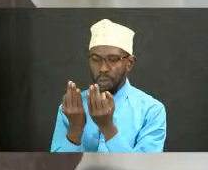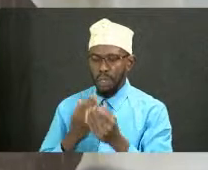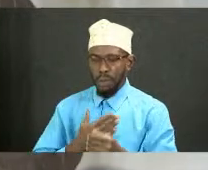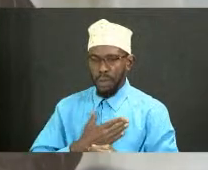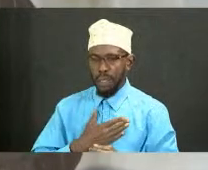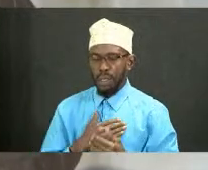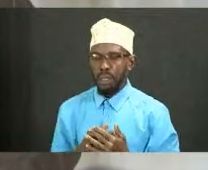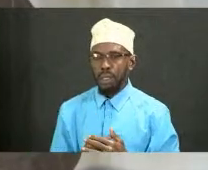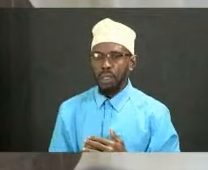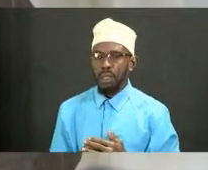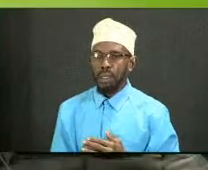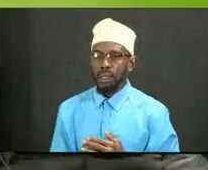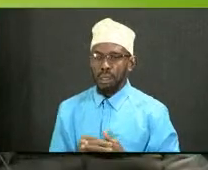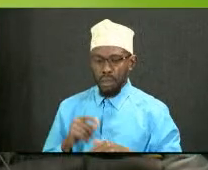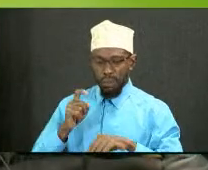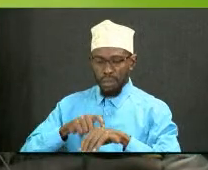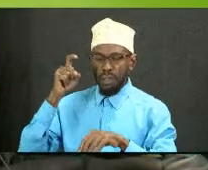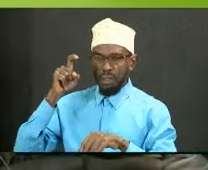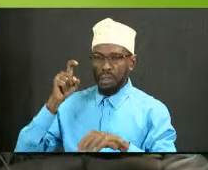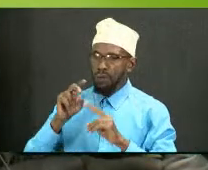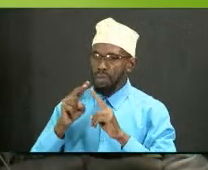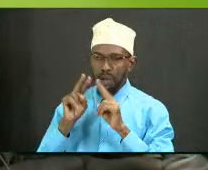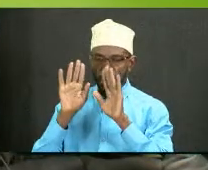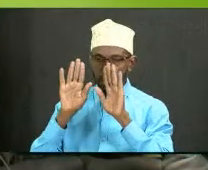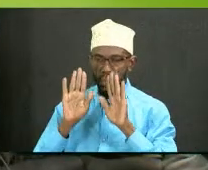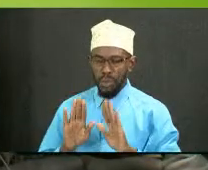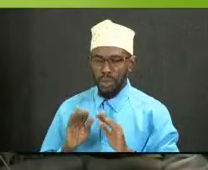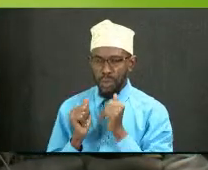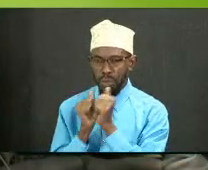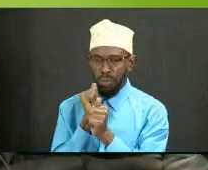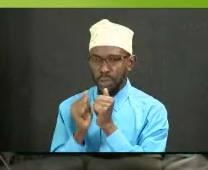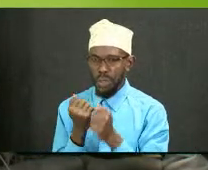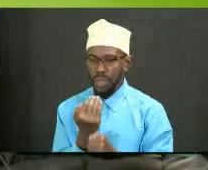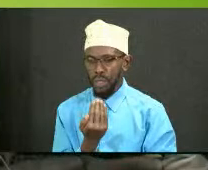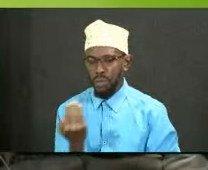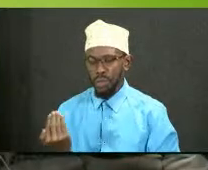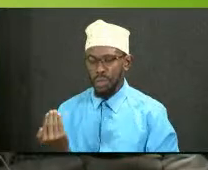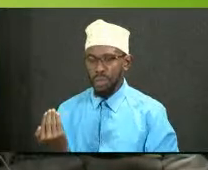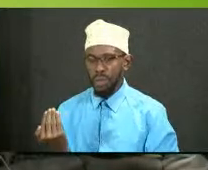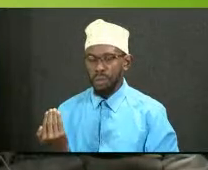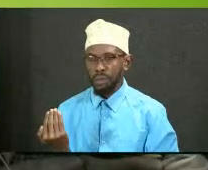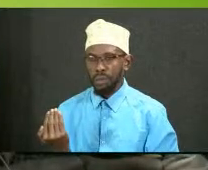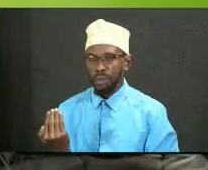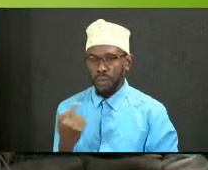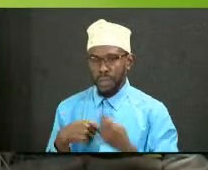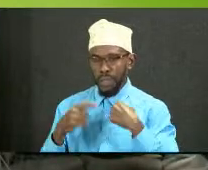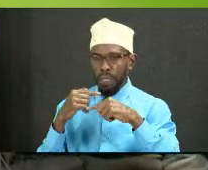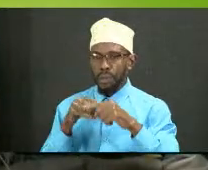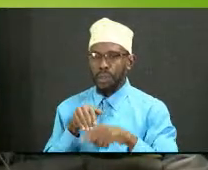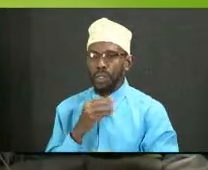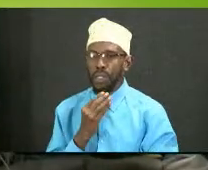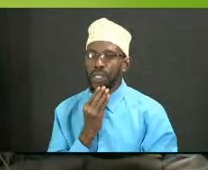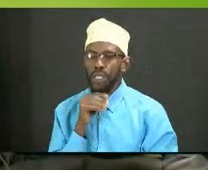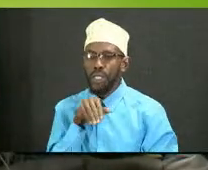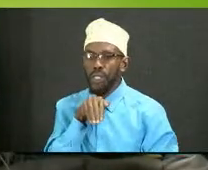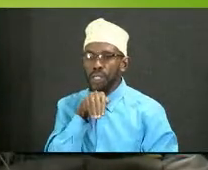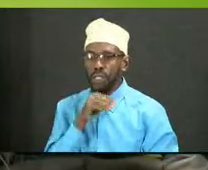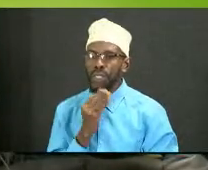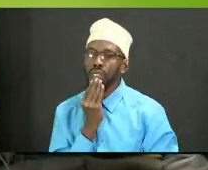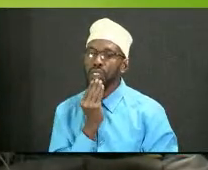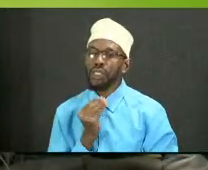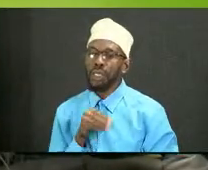familia yangu. Na umegusia kitengo muhimu sana ambacho ni watoto. Pengine tukija kwako Sheikh Badru